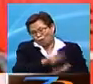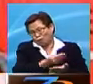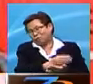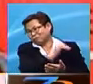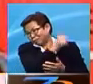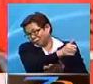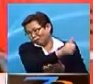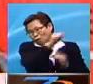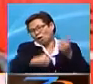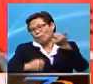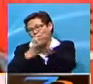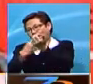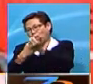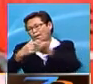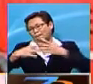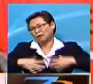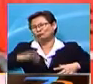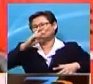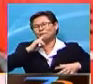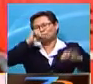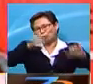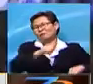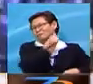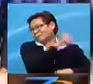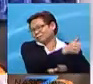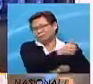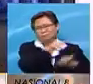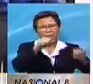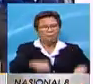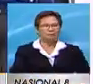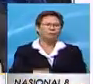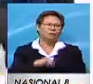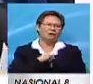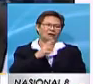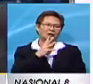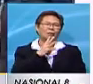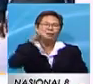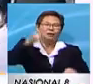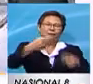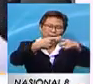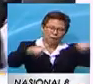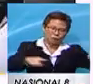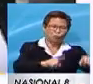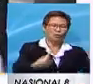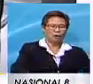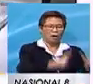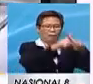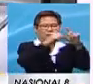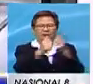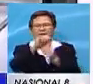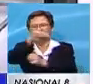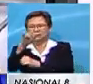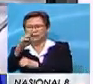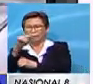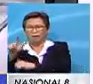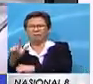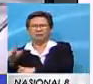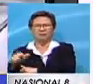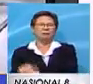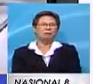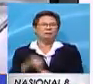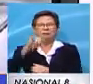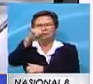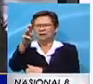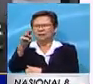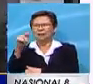kewangan yang mampu membiayai Baju Merah tersebut. Saya selalu kata orang kena bezakan antara UMNO dengan Jamal. Jamal dia ada